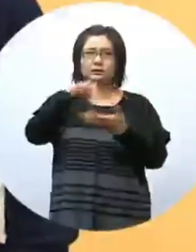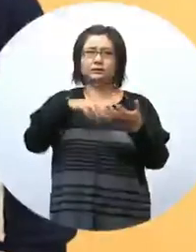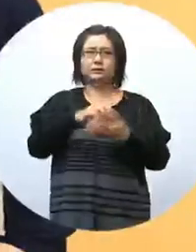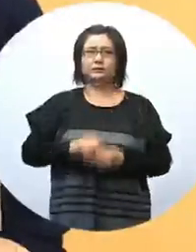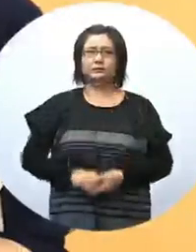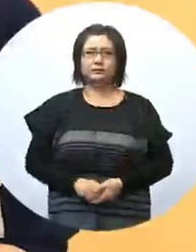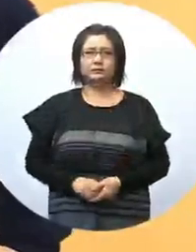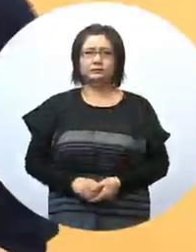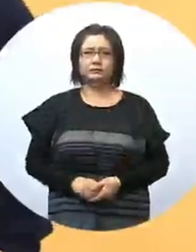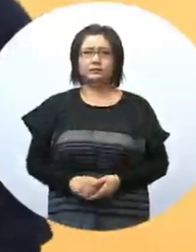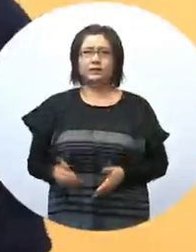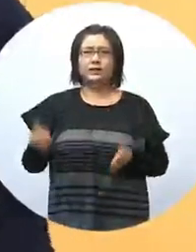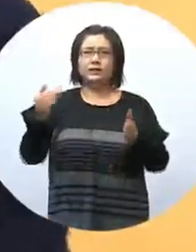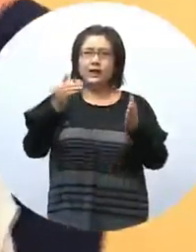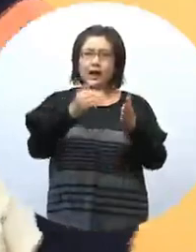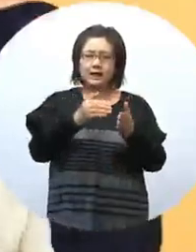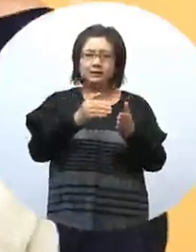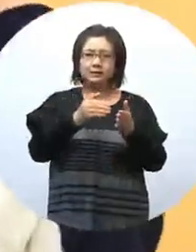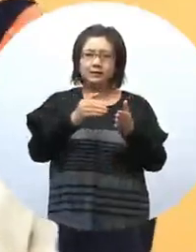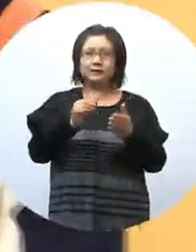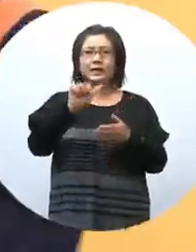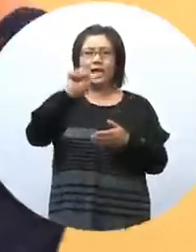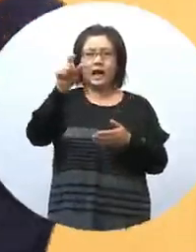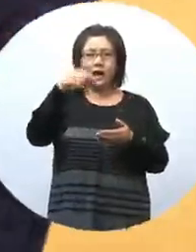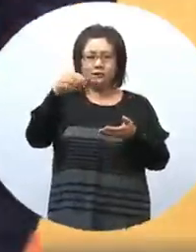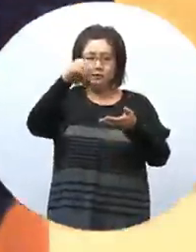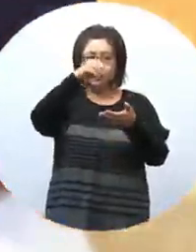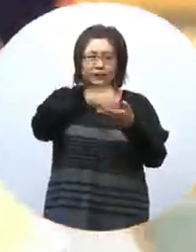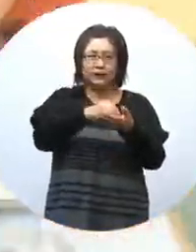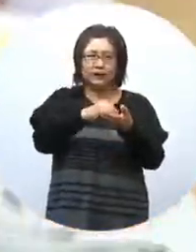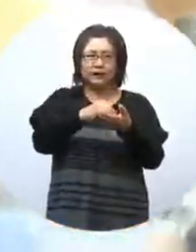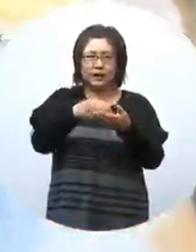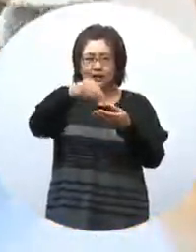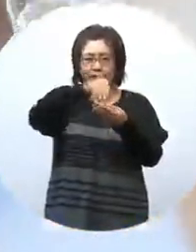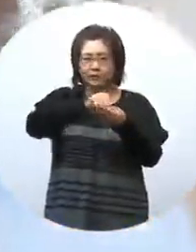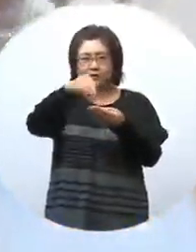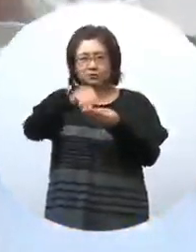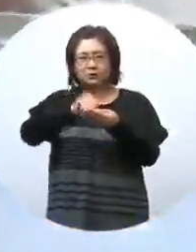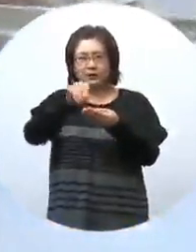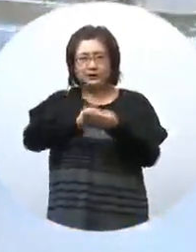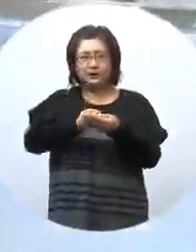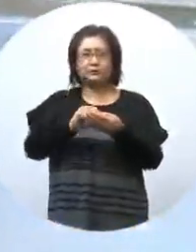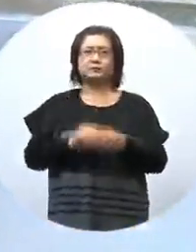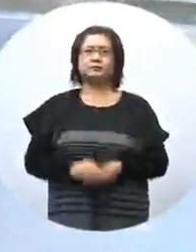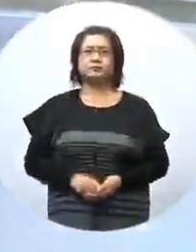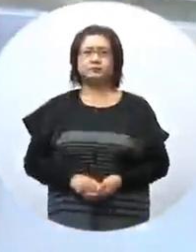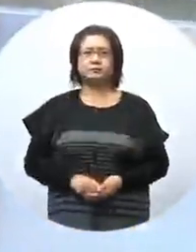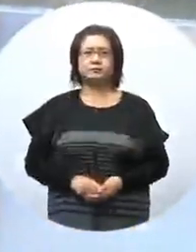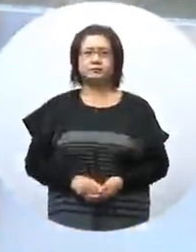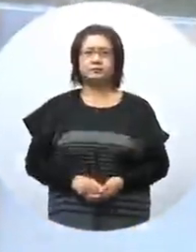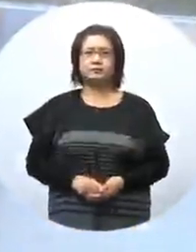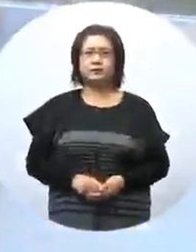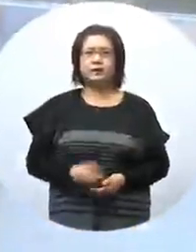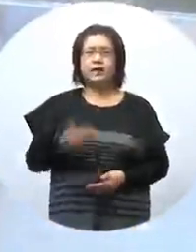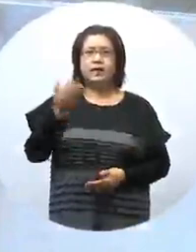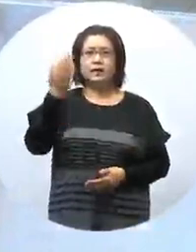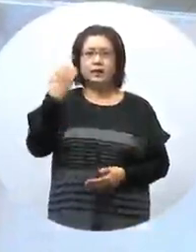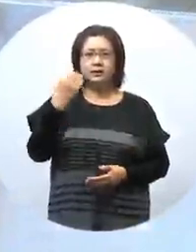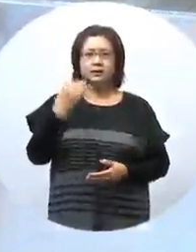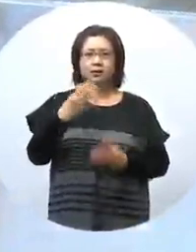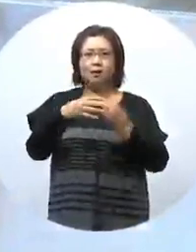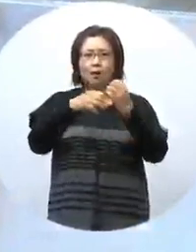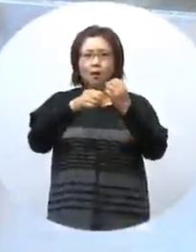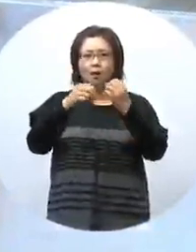さあ、いよいよあん包みですが、 はい、 これですね、先ほどのほうれん草の葉っぱ。 はい、 はい、 これを餃